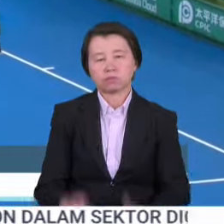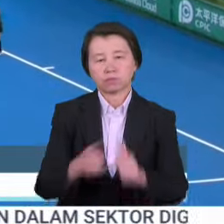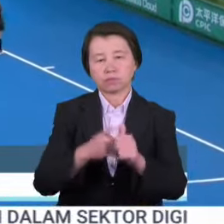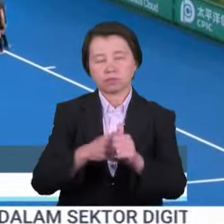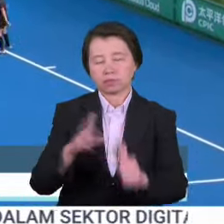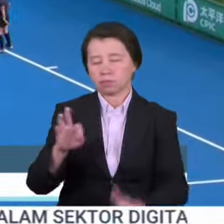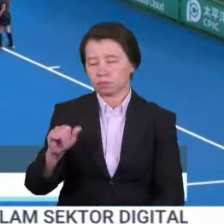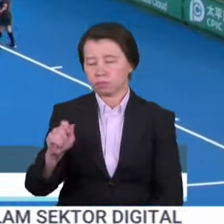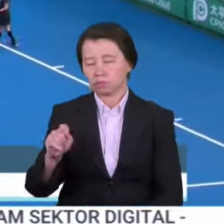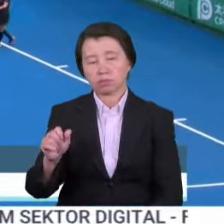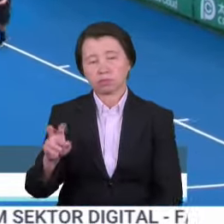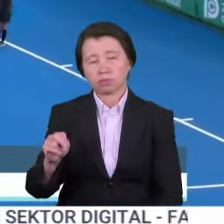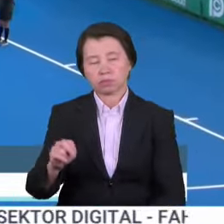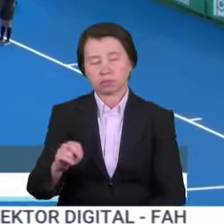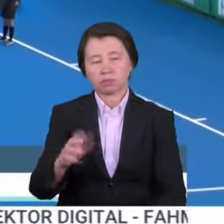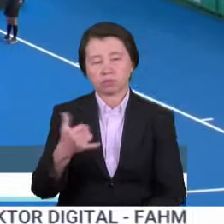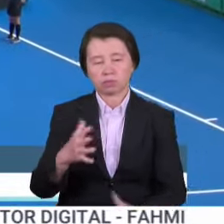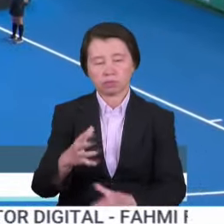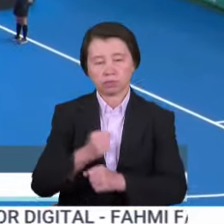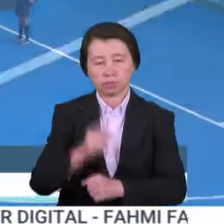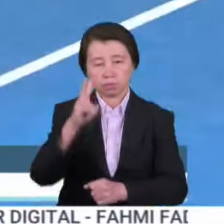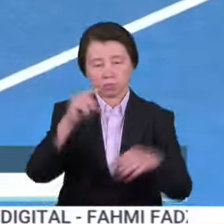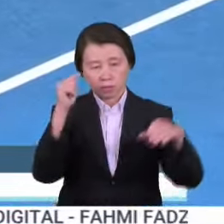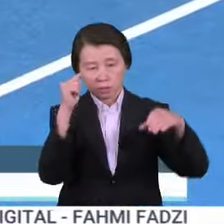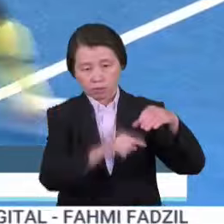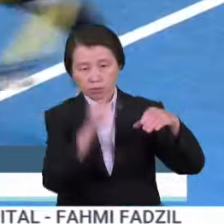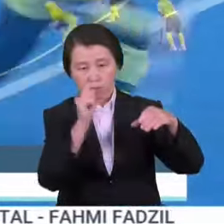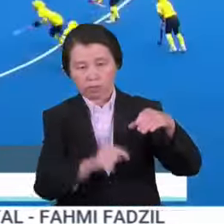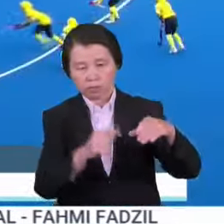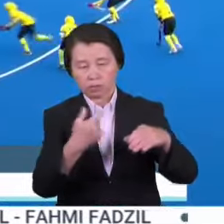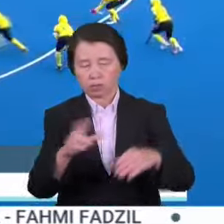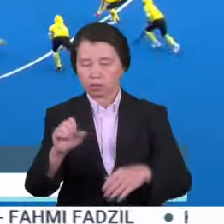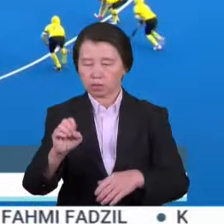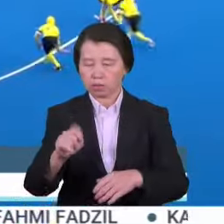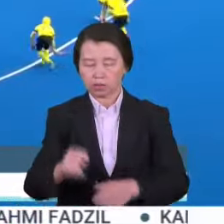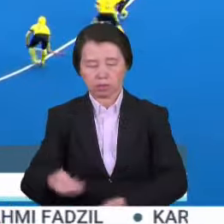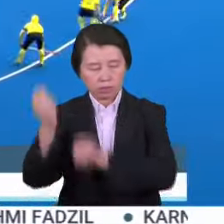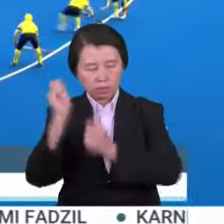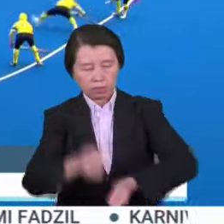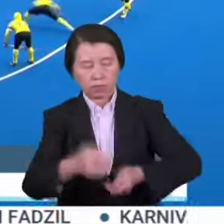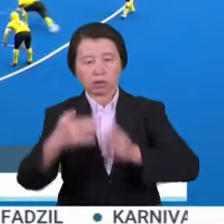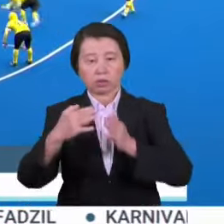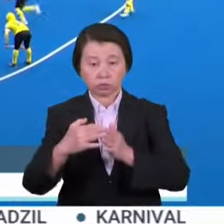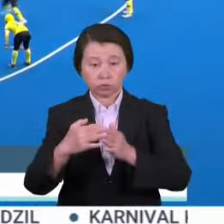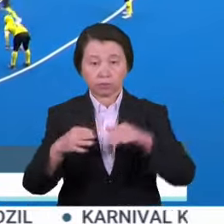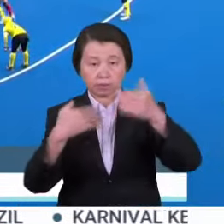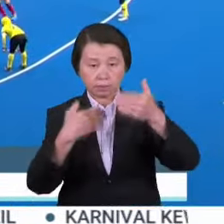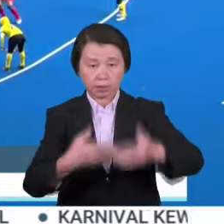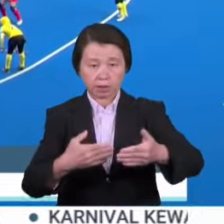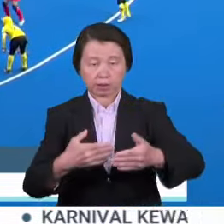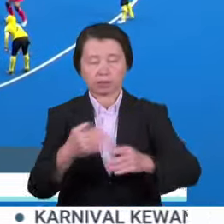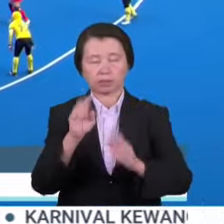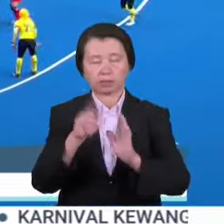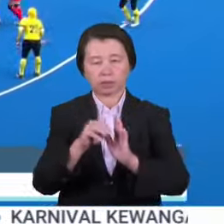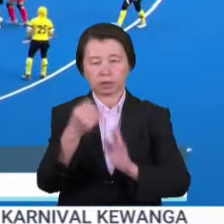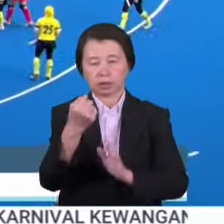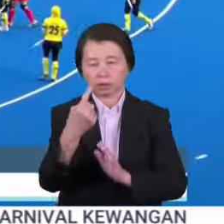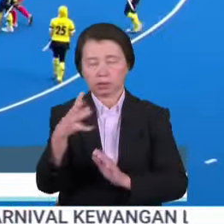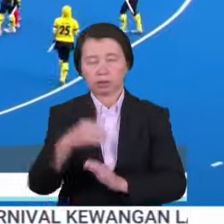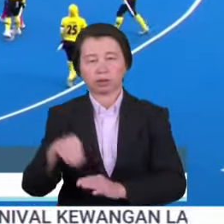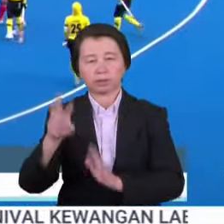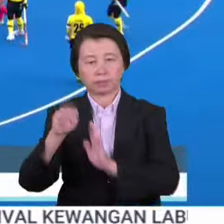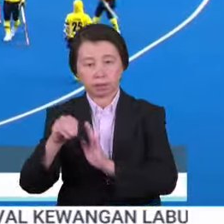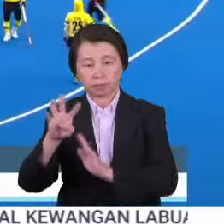terdahulu Fatin Syafiqah Muhammad Sukri menyumbang 2 gol hasil gerakan set piece pukulan sudut penalti pada minit ke-11 dan